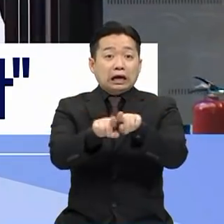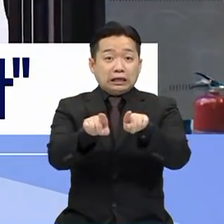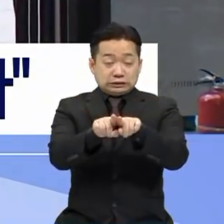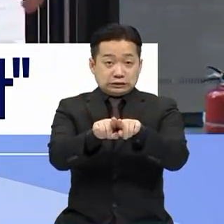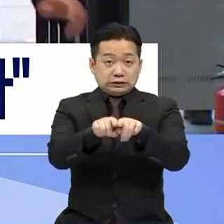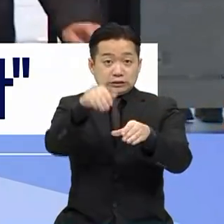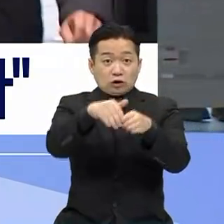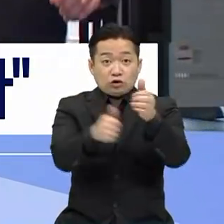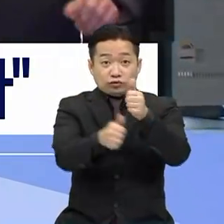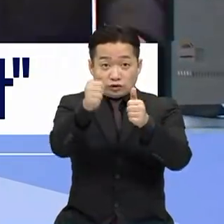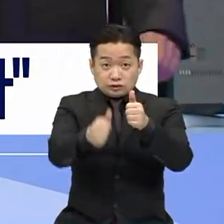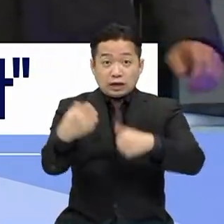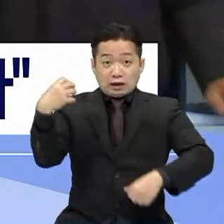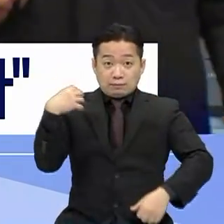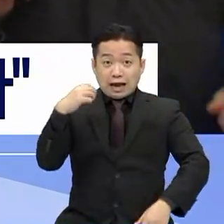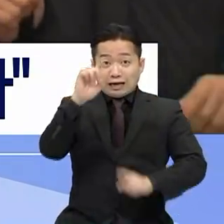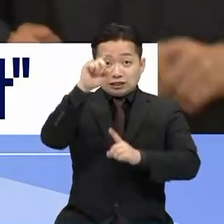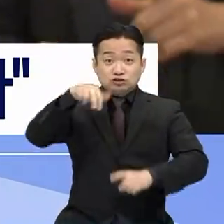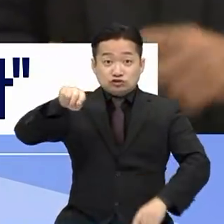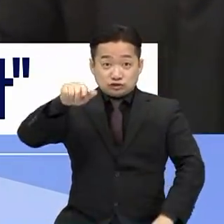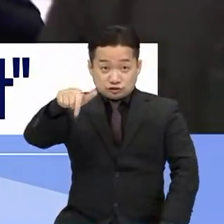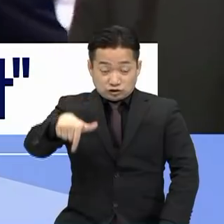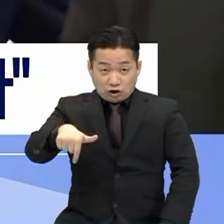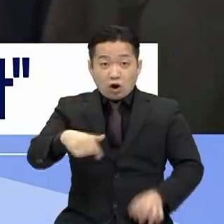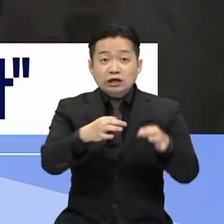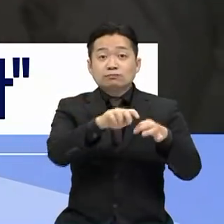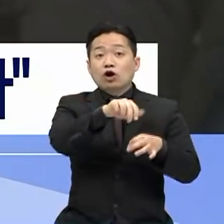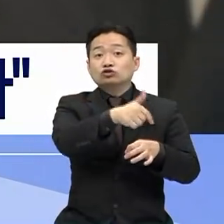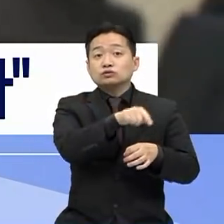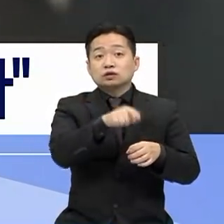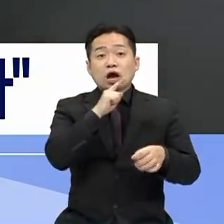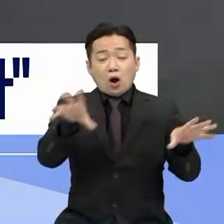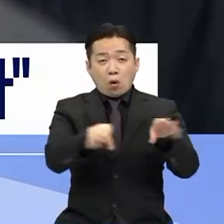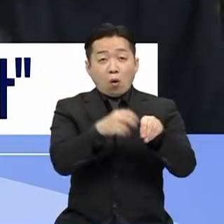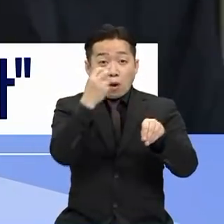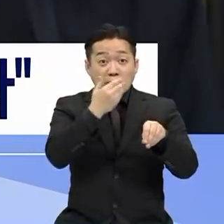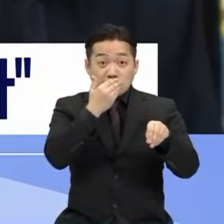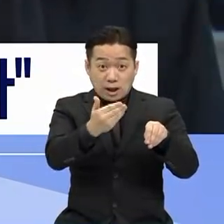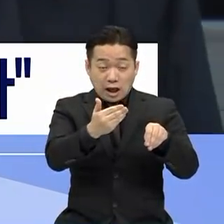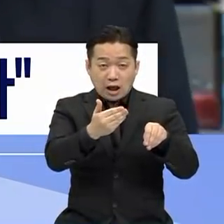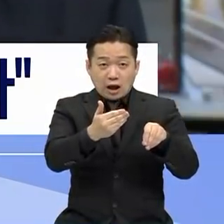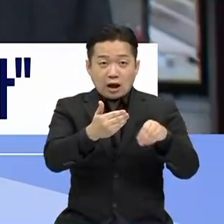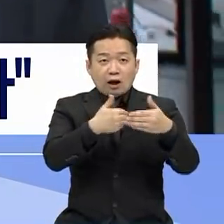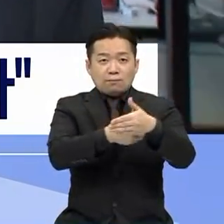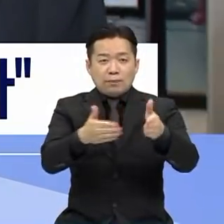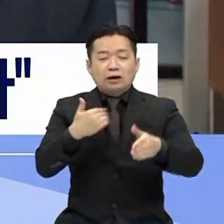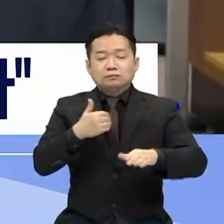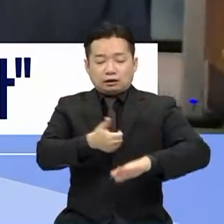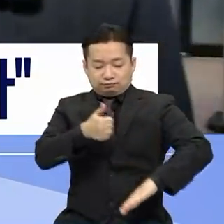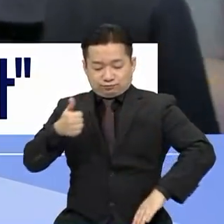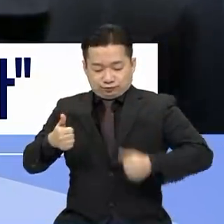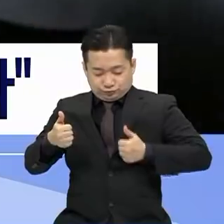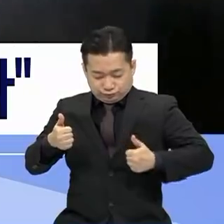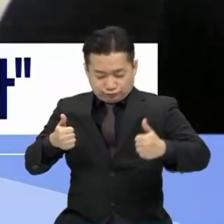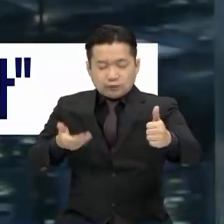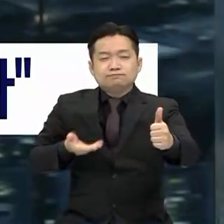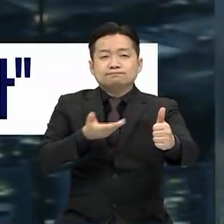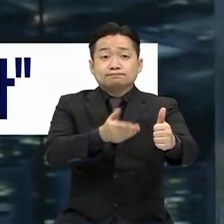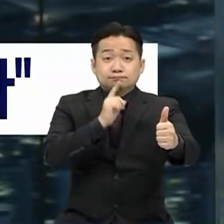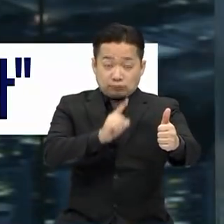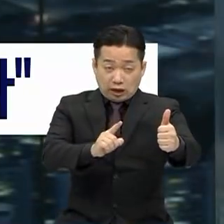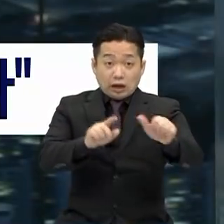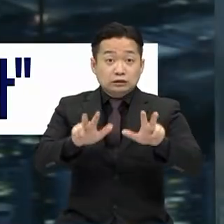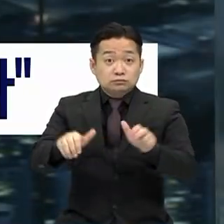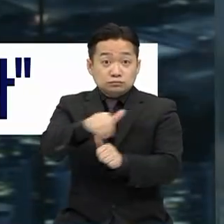분들이 원장을 맡은 이준석 대표도 김병준 위원장이 총괄 관리를 할 수 있도록 공간을 비버 드리겠다 이렇게 말했습니다 그래서